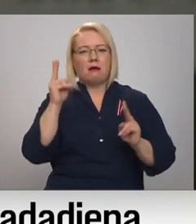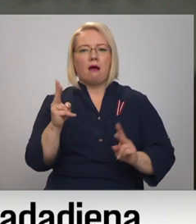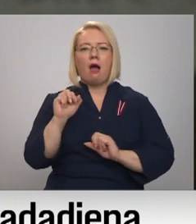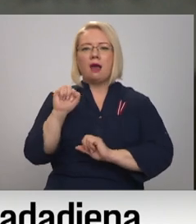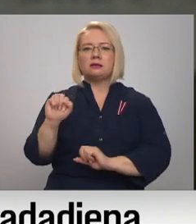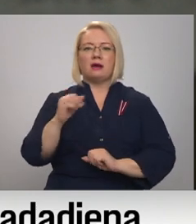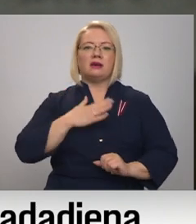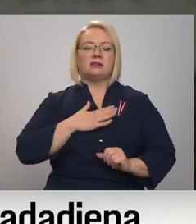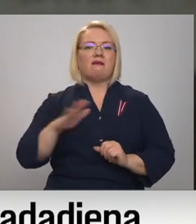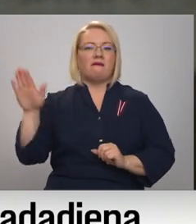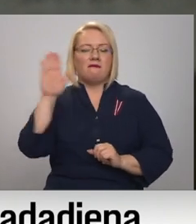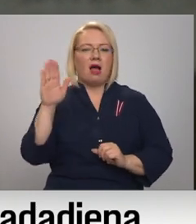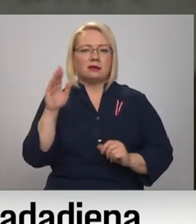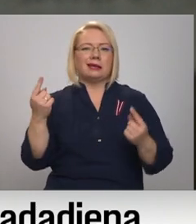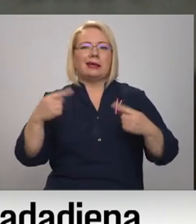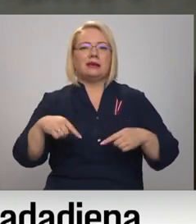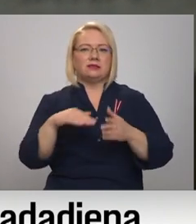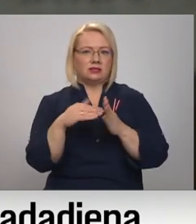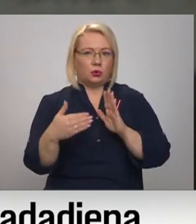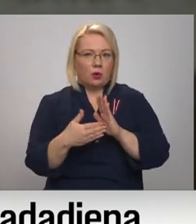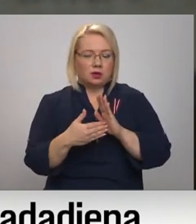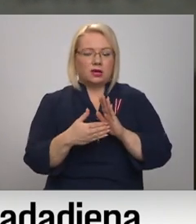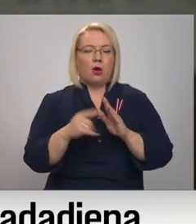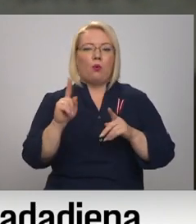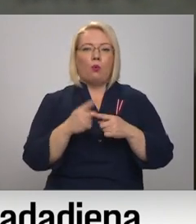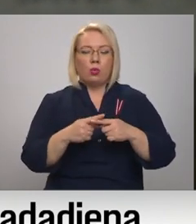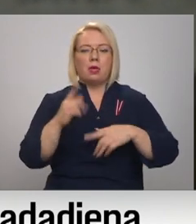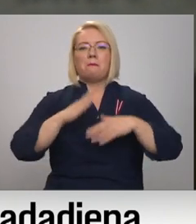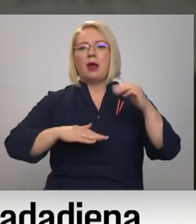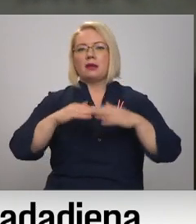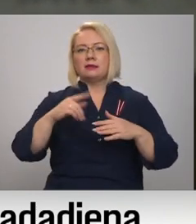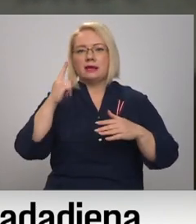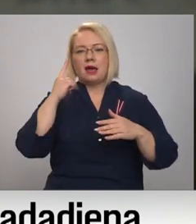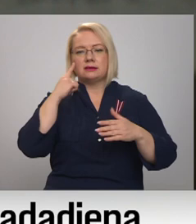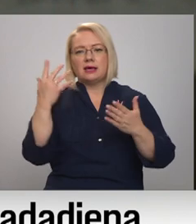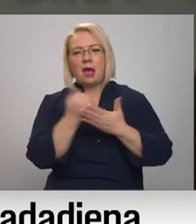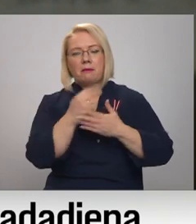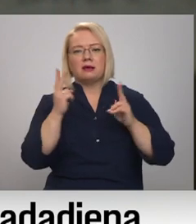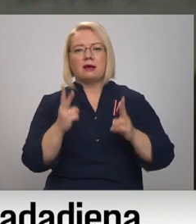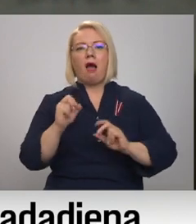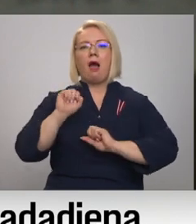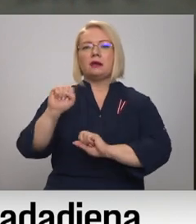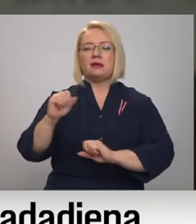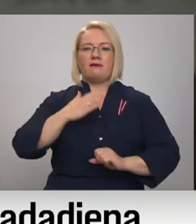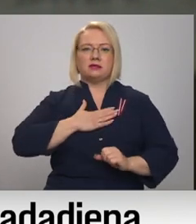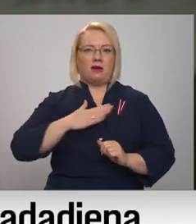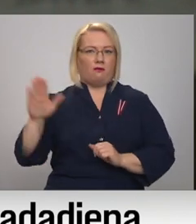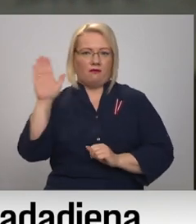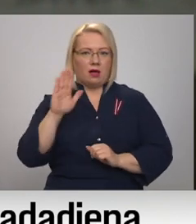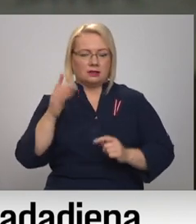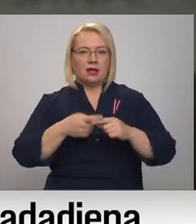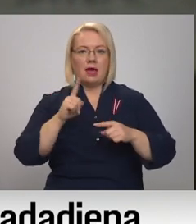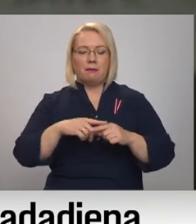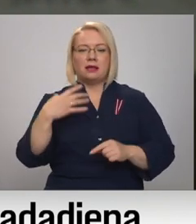aizstāvēt savu valsts krīzes situācijā un praktiskās iemaņas, kā aizstāvēt savu valsti. Tāpēc ir nepieciešama